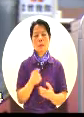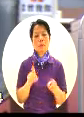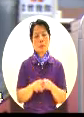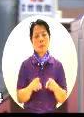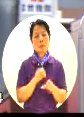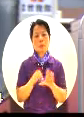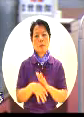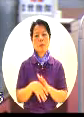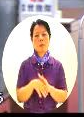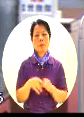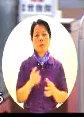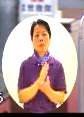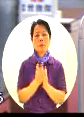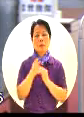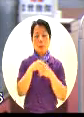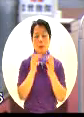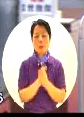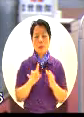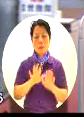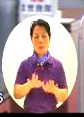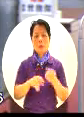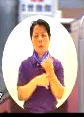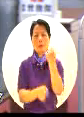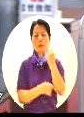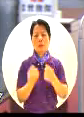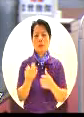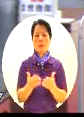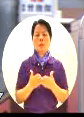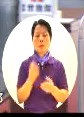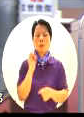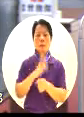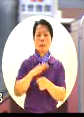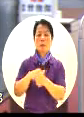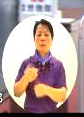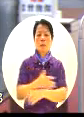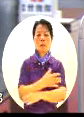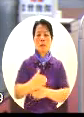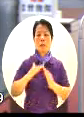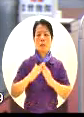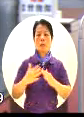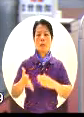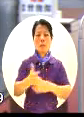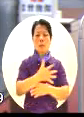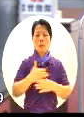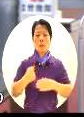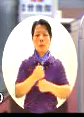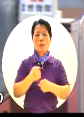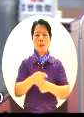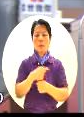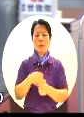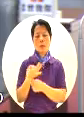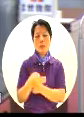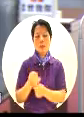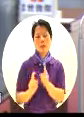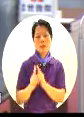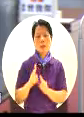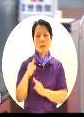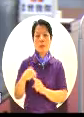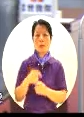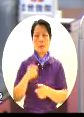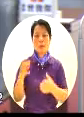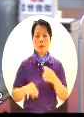面哈，依现行的法令哈，就是拨走整个县市整个财政的差额哈，再